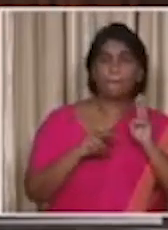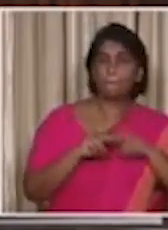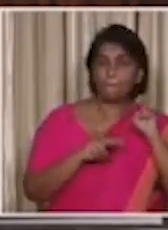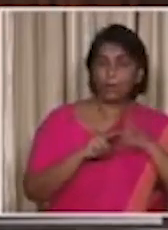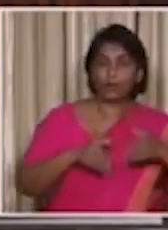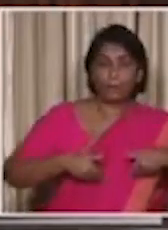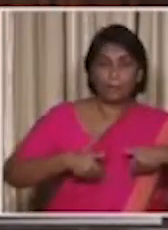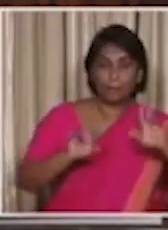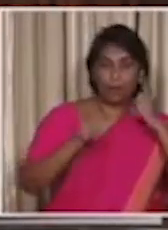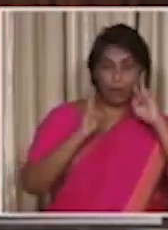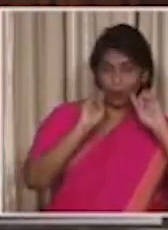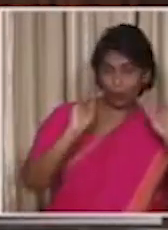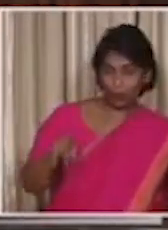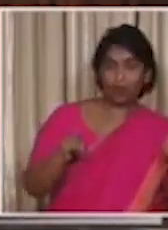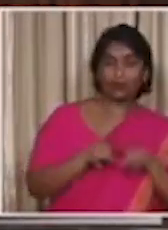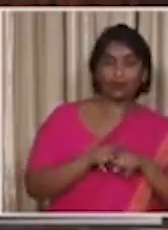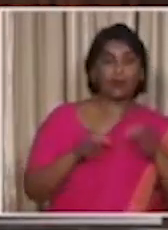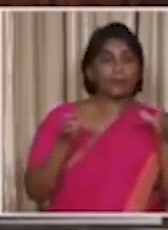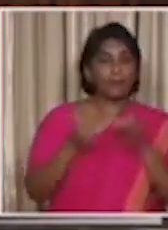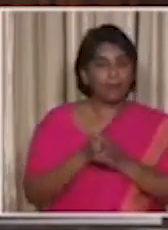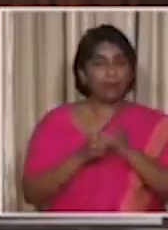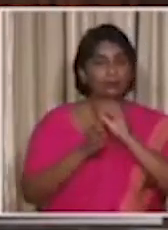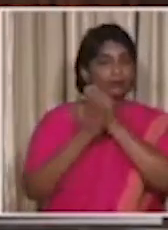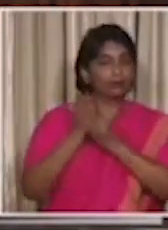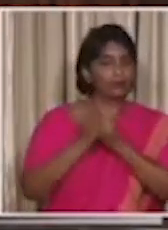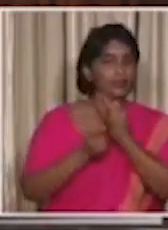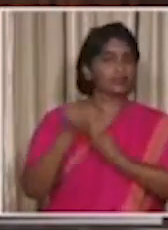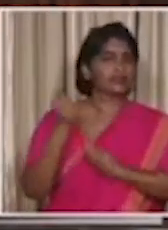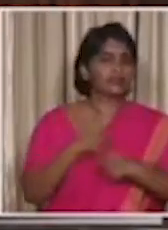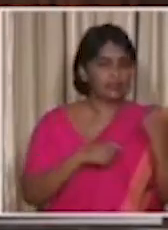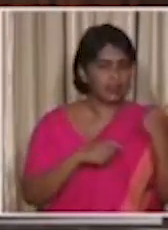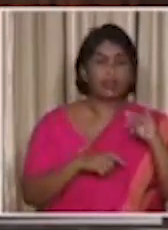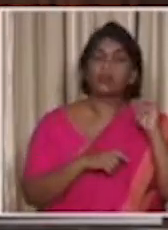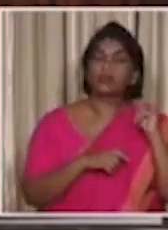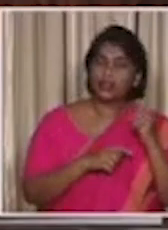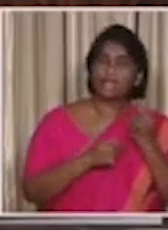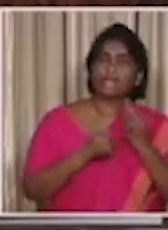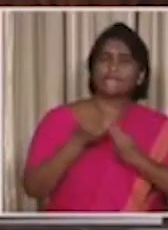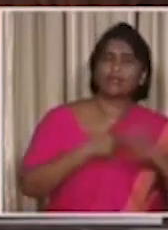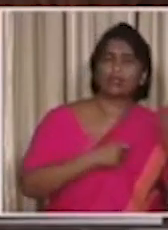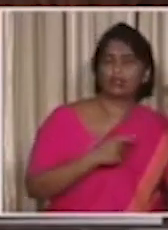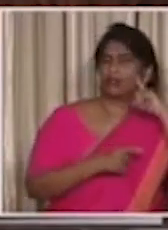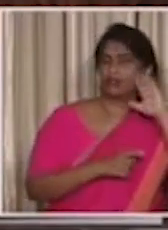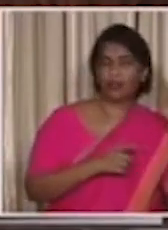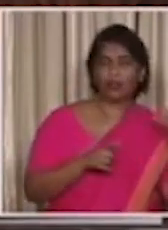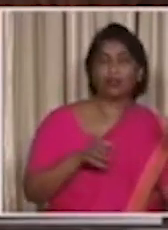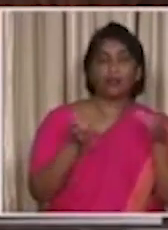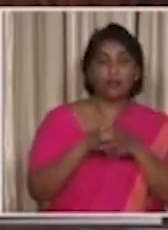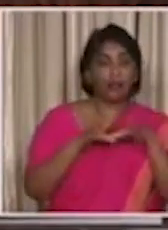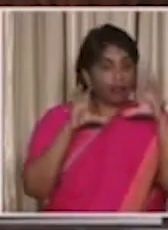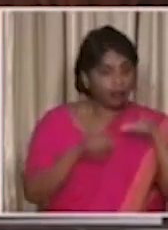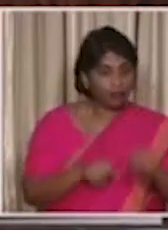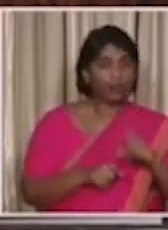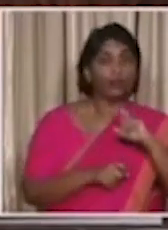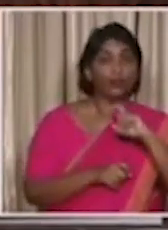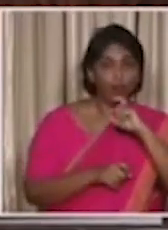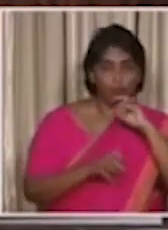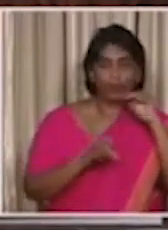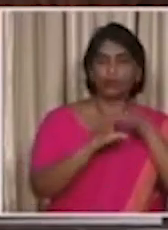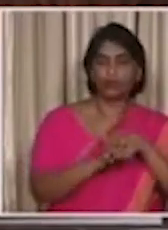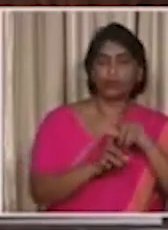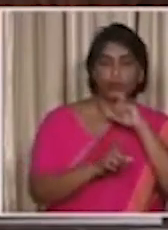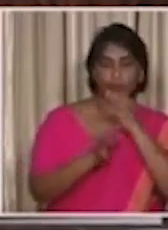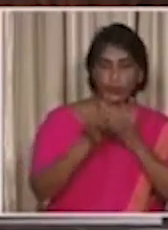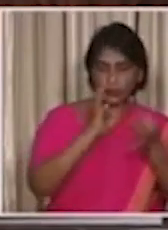පදික වේදිකාව වගේ පක්ෂයත් ලාංජනයක් විකුණනවා. සමහර ඒවා විකිණෙනවා. මේ පක්ෂ අයිතිය ගැන අධිකරණයේ ඉදිරියේ නඩු